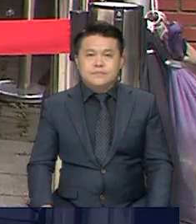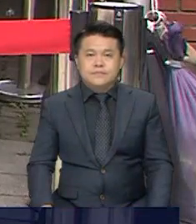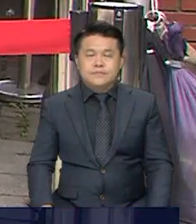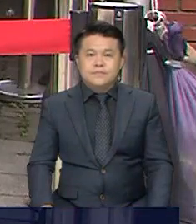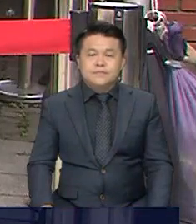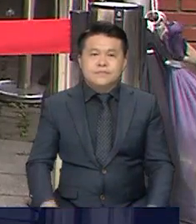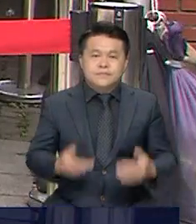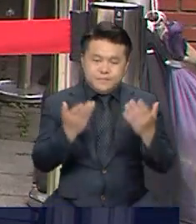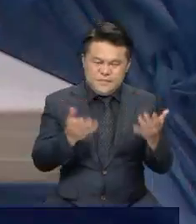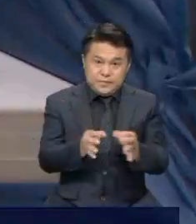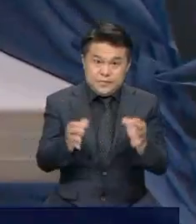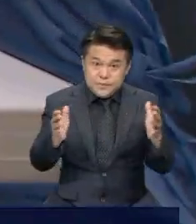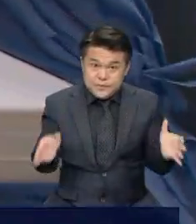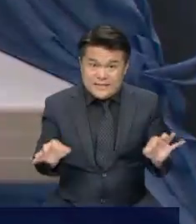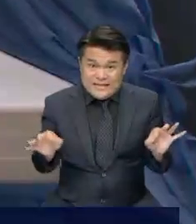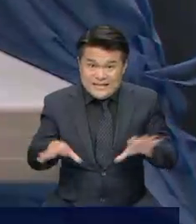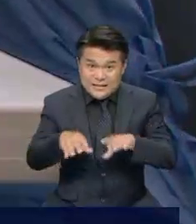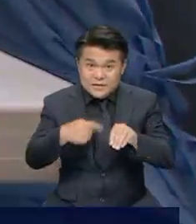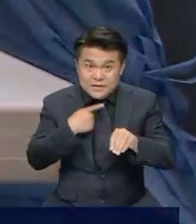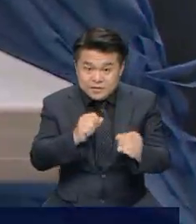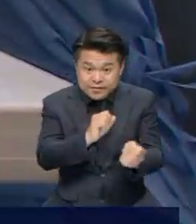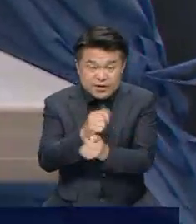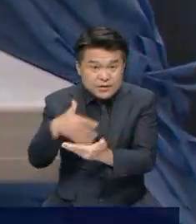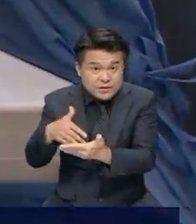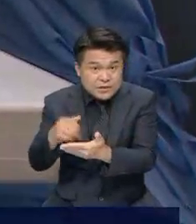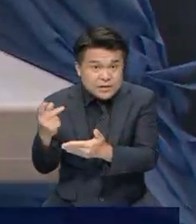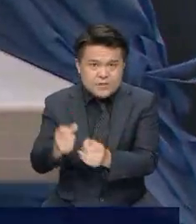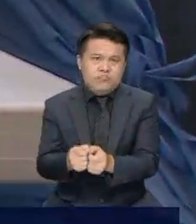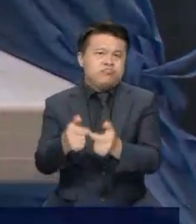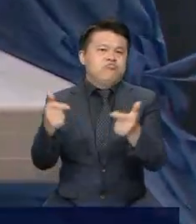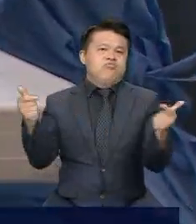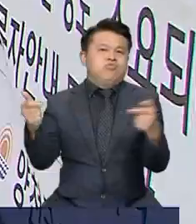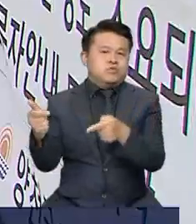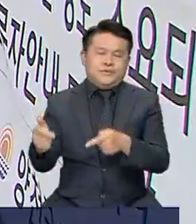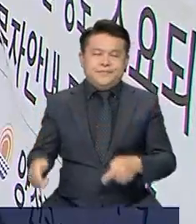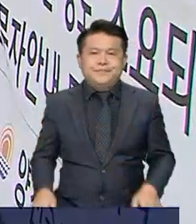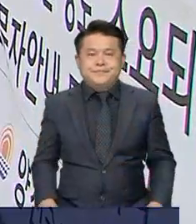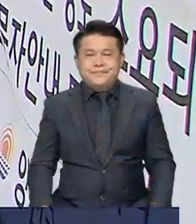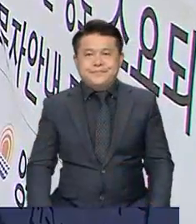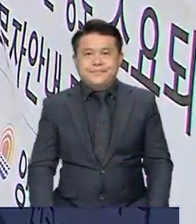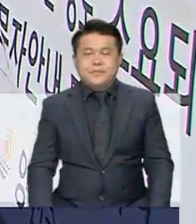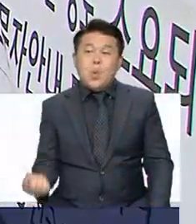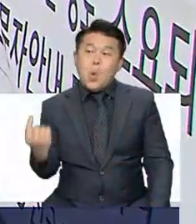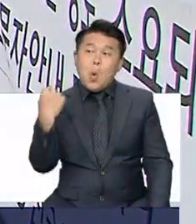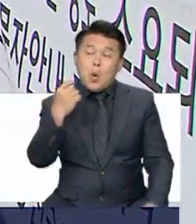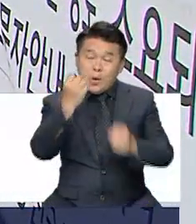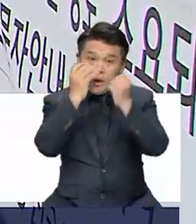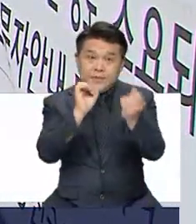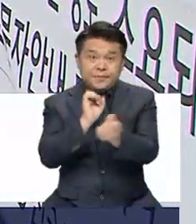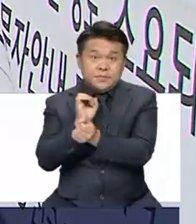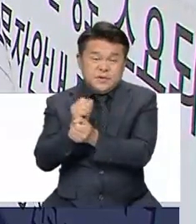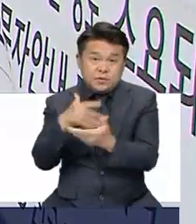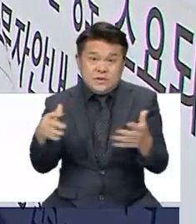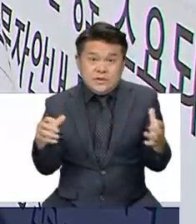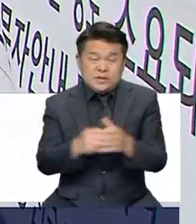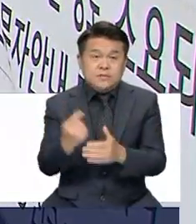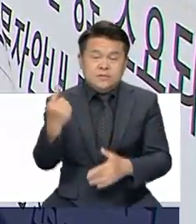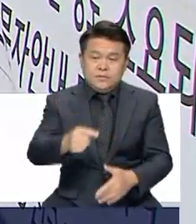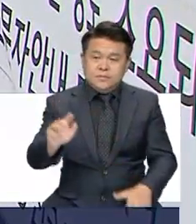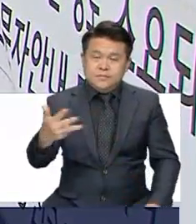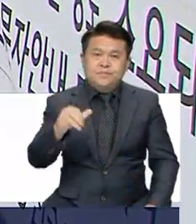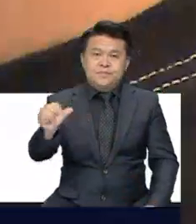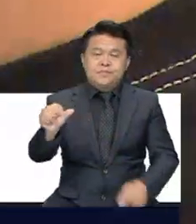연휴 영향으로 주춤했던 코로나19 확진자 수가 다시 증가세로 돌아섰습니다. 어제 신규 확진자는